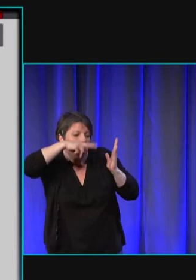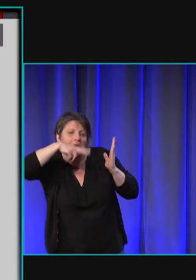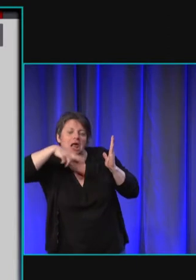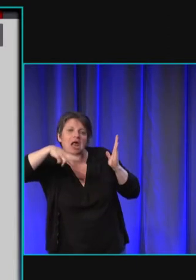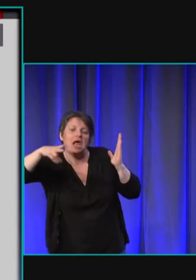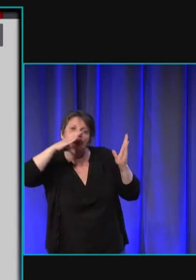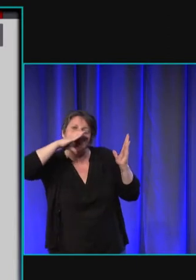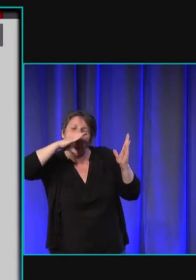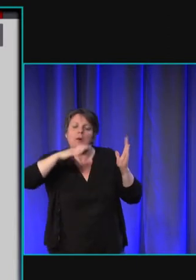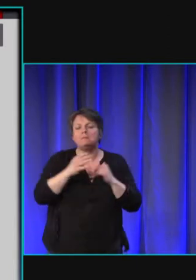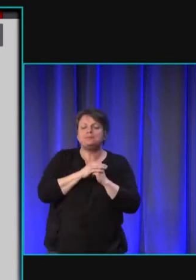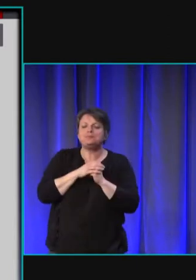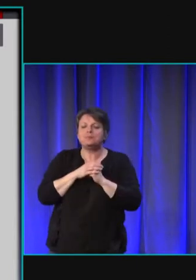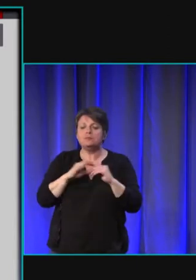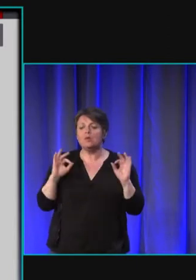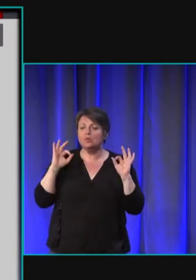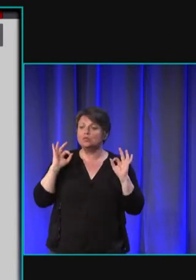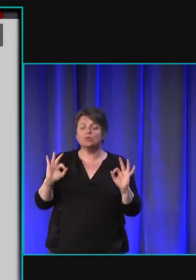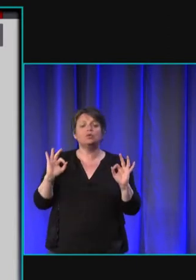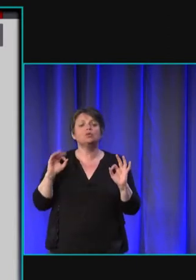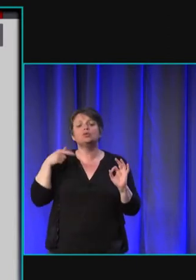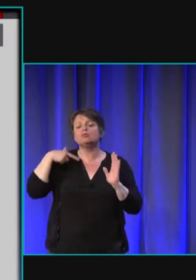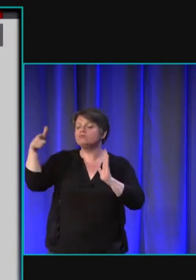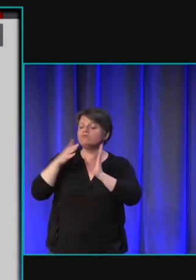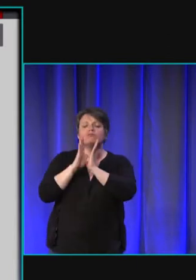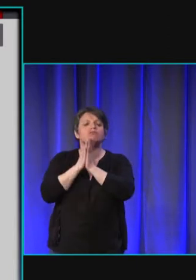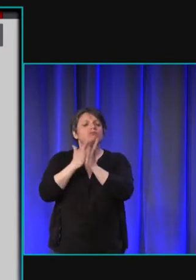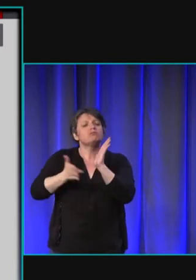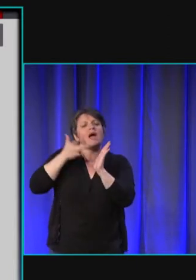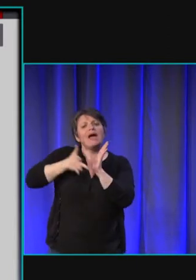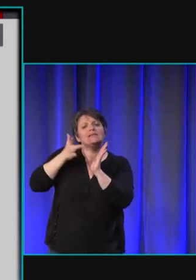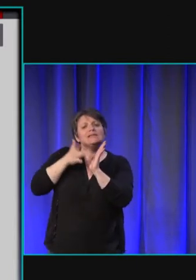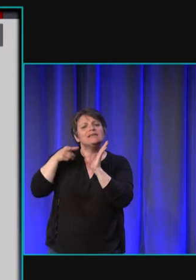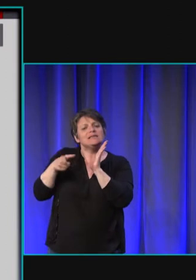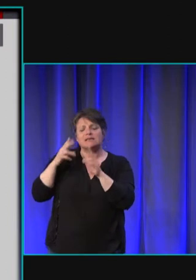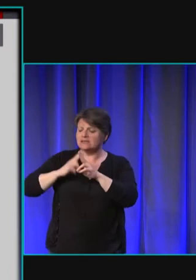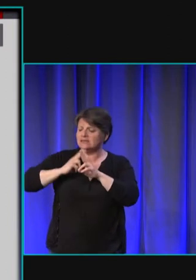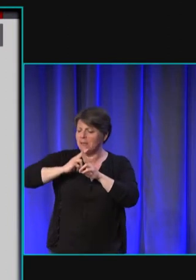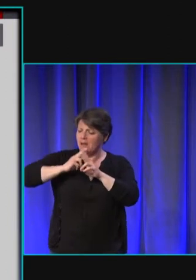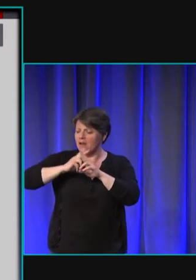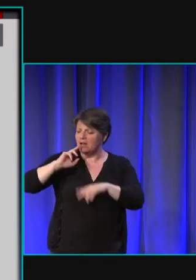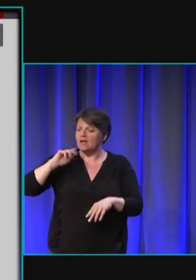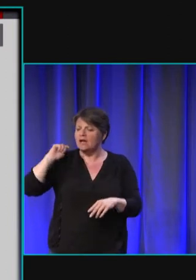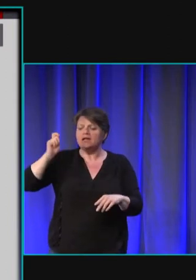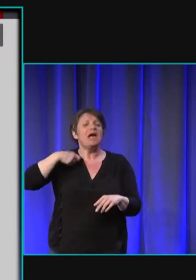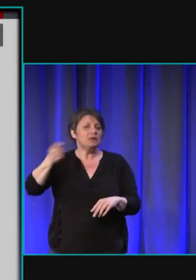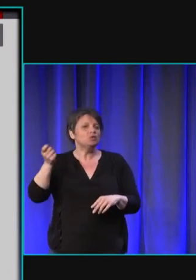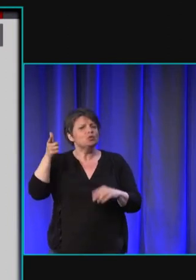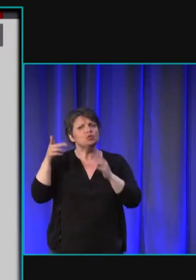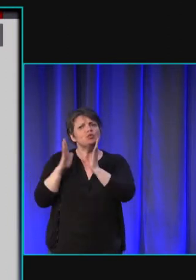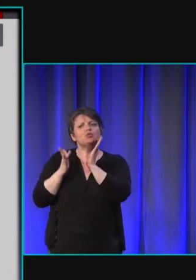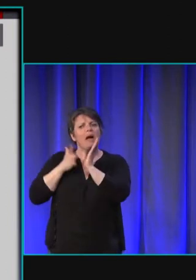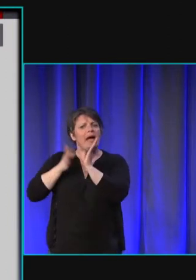Donc, du coup, on a été cité par la revue Nature, hein, qui est une revue quand même de haut rang, hein, de très haute